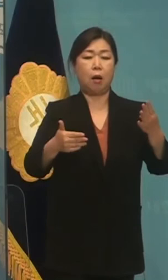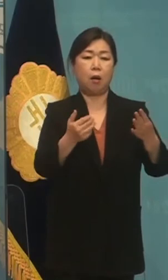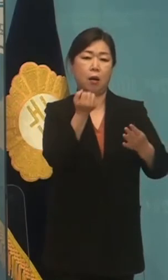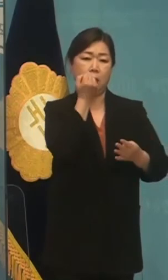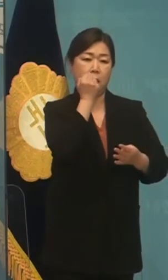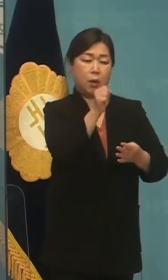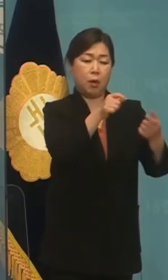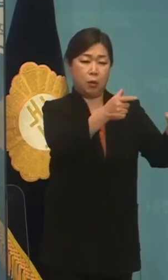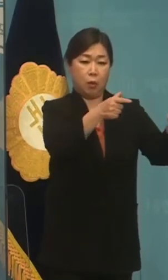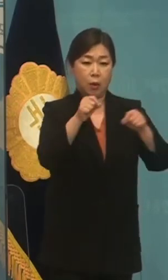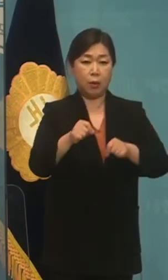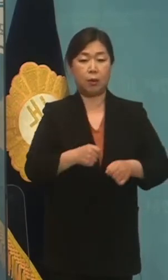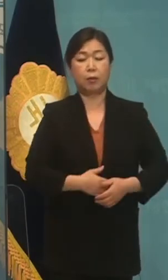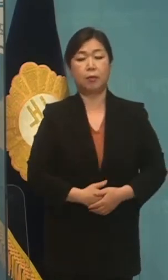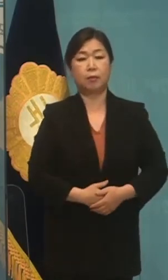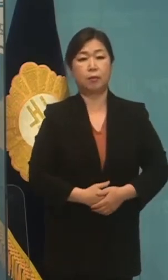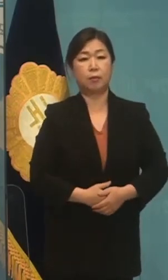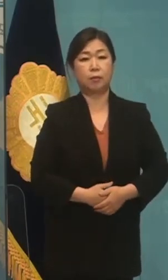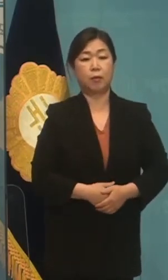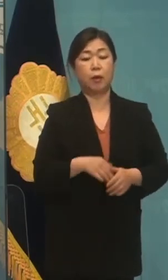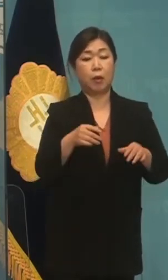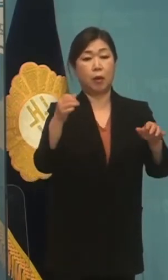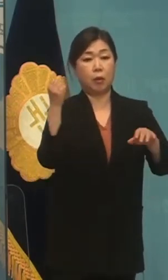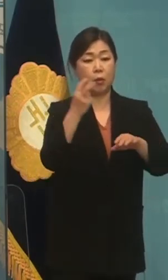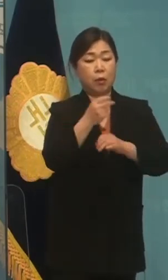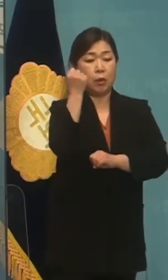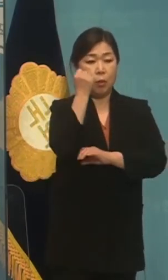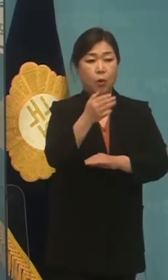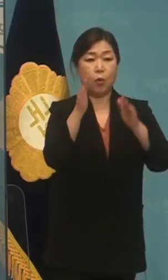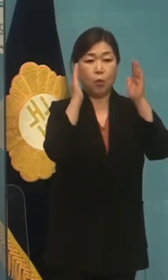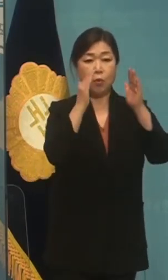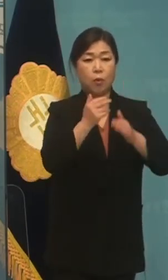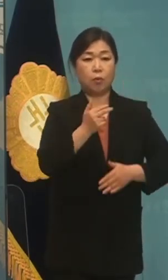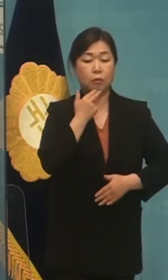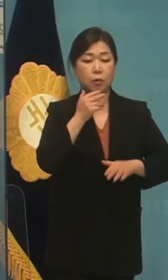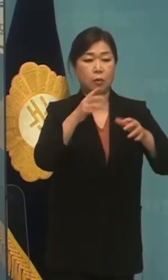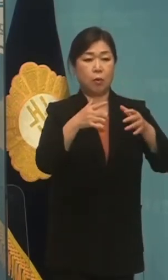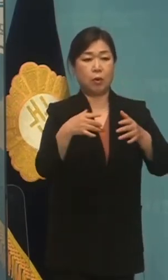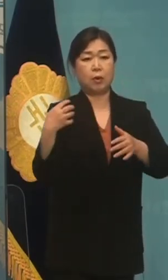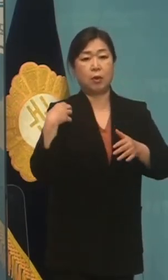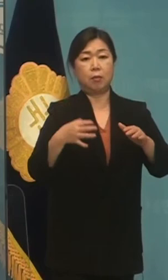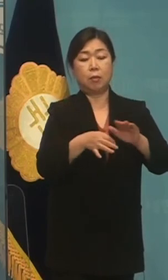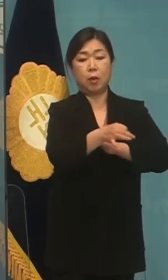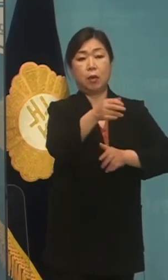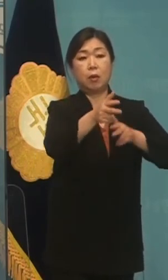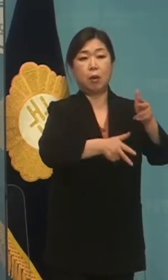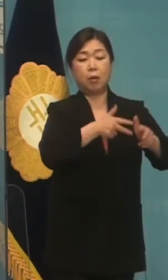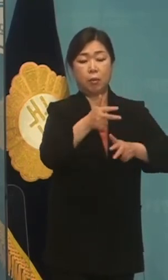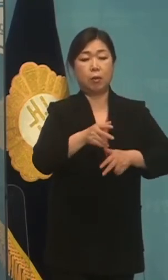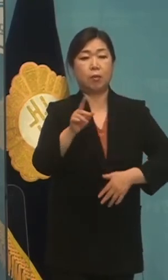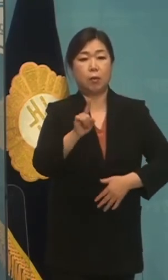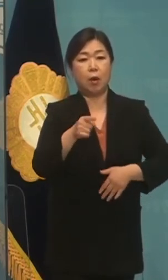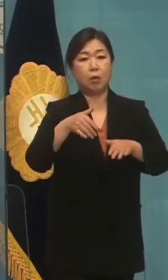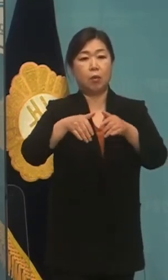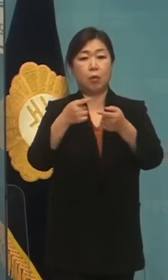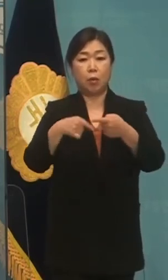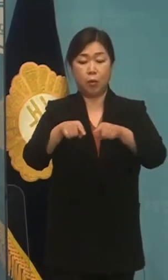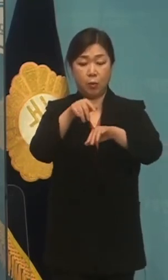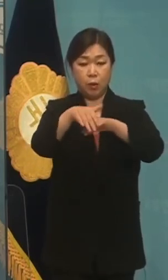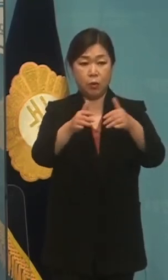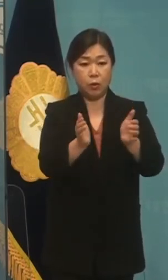있습니다. 끝으로 기본적인 공고 없이 국책사업을 밀어붙이고 있는 것은 다름 아닌